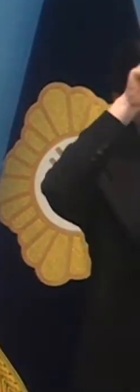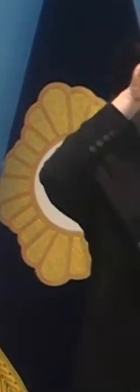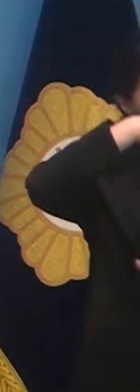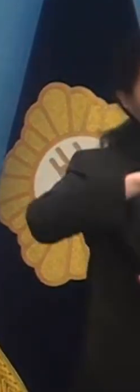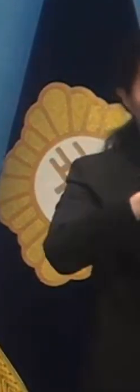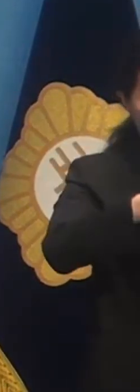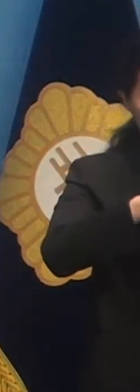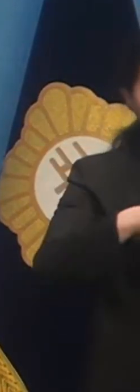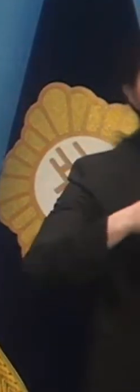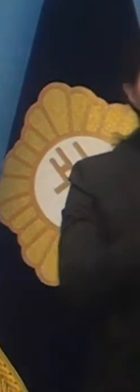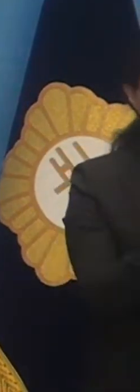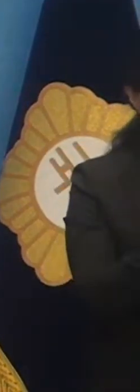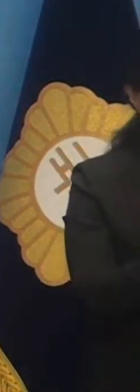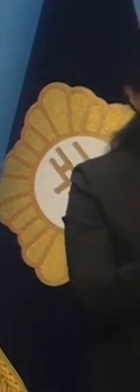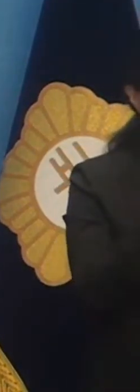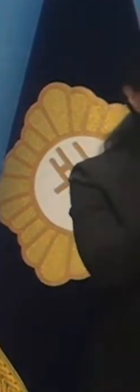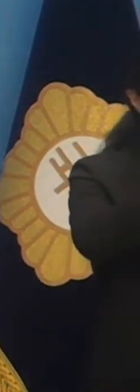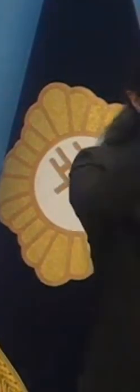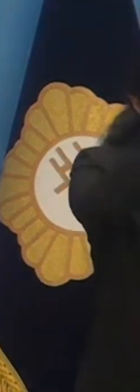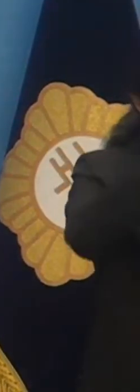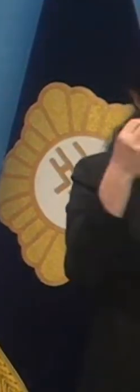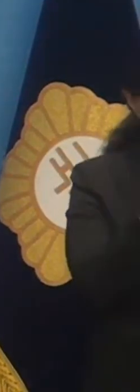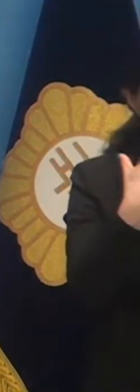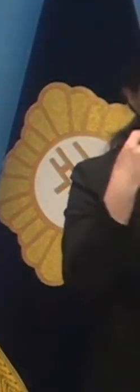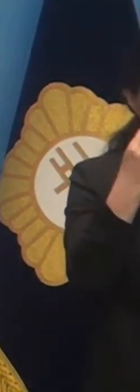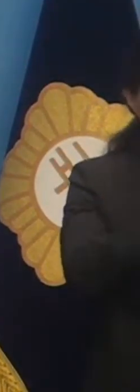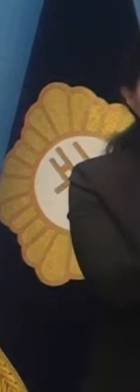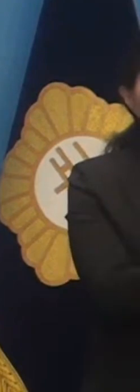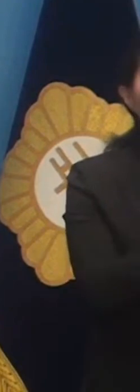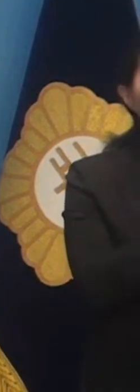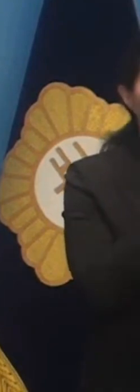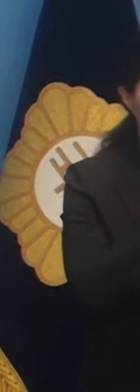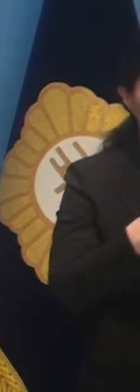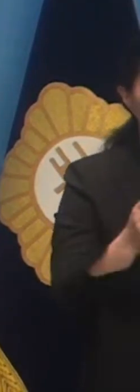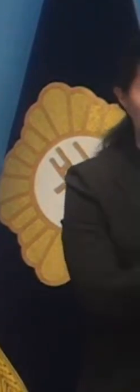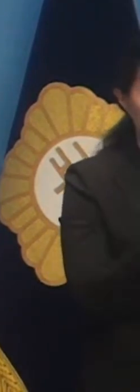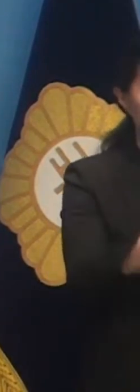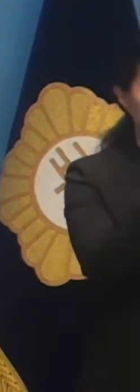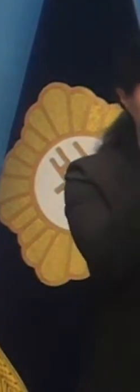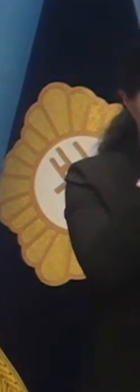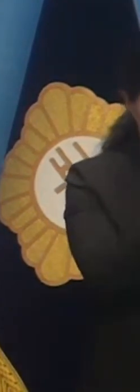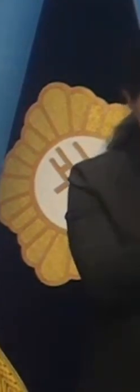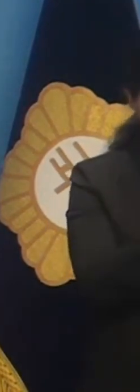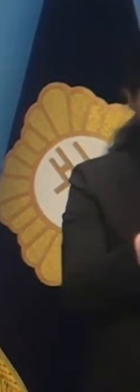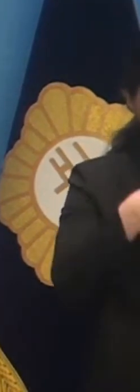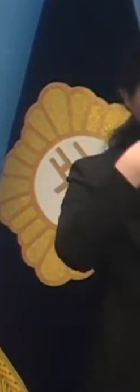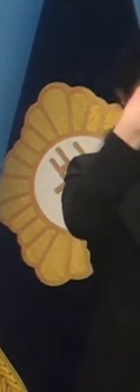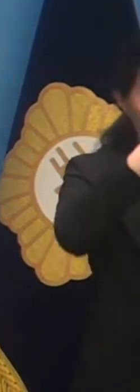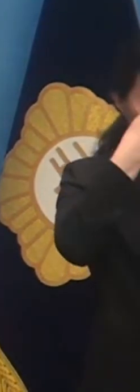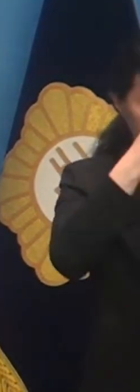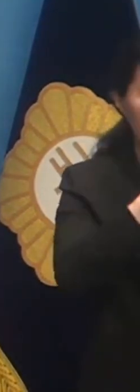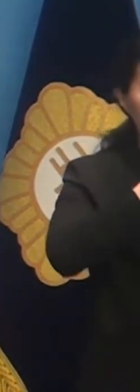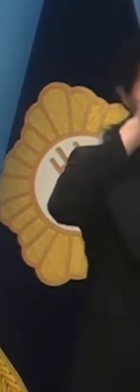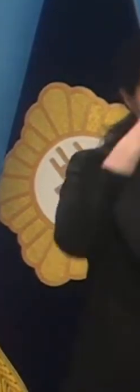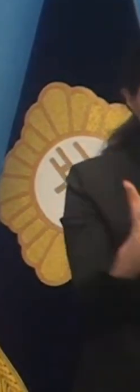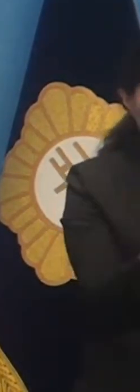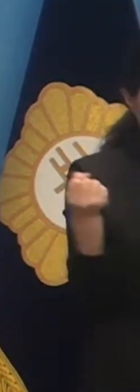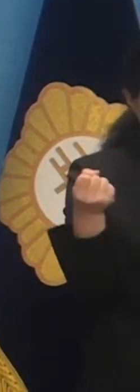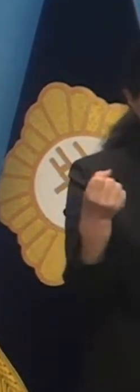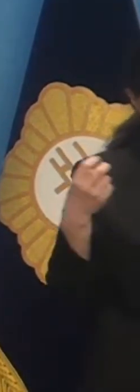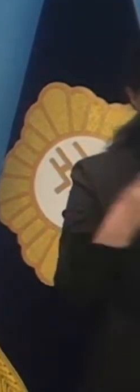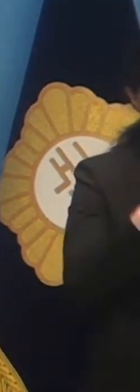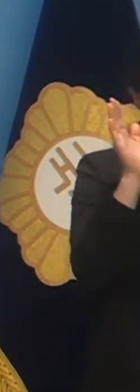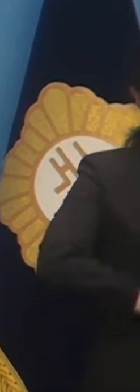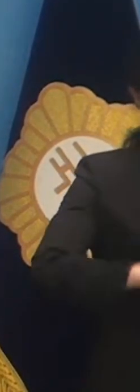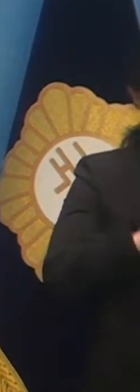폐지하고 기소권과 공소유지권만 갖는 공소청을 신설하여 수사기소의 완전한 분리와 공정한